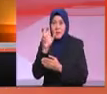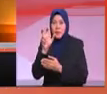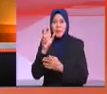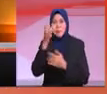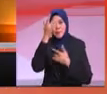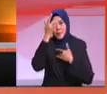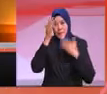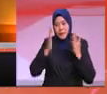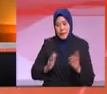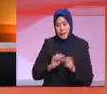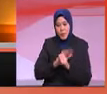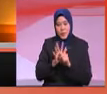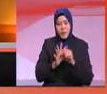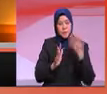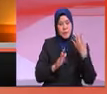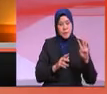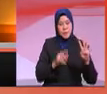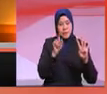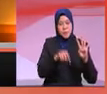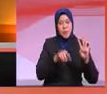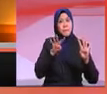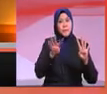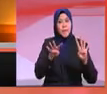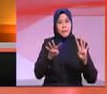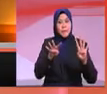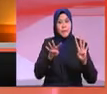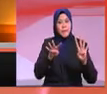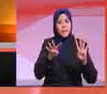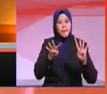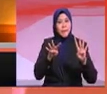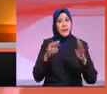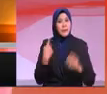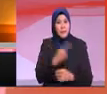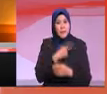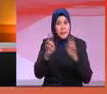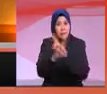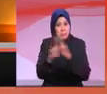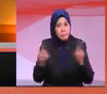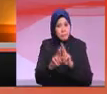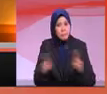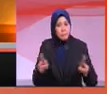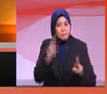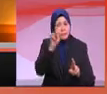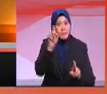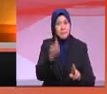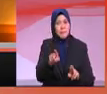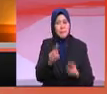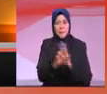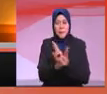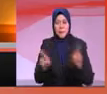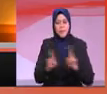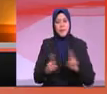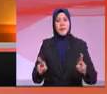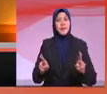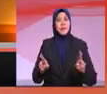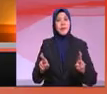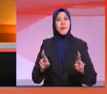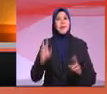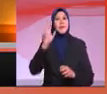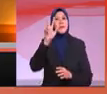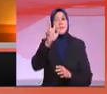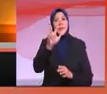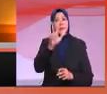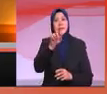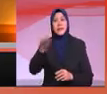pesakit COVID pada 14 hari bulan 4, adakah kita bersedia menyediakan lebih kurang 3